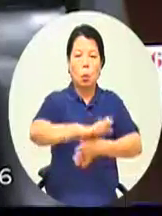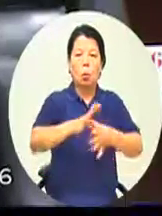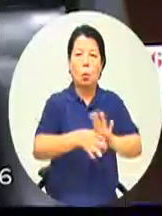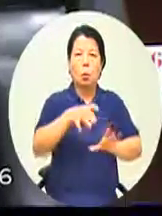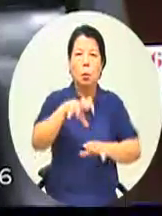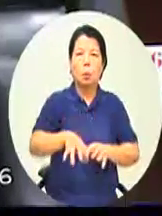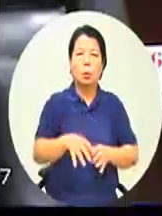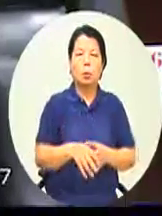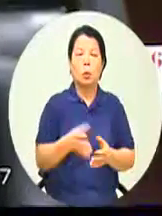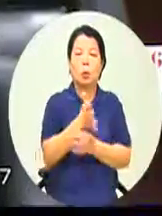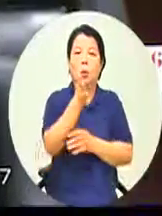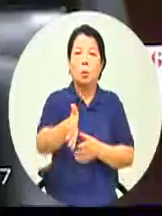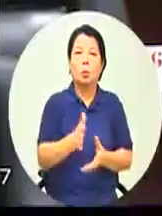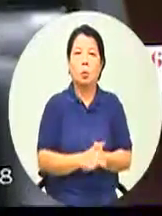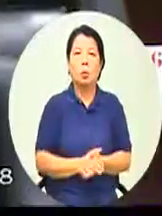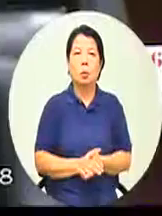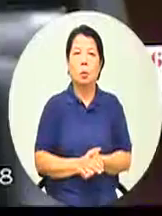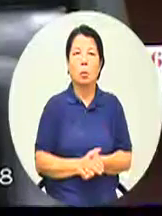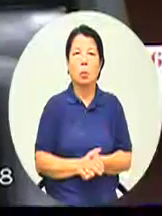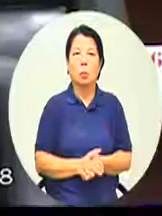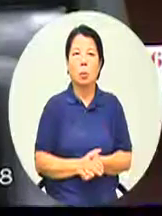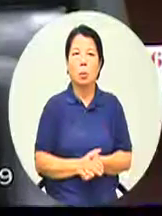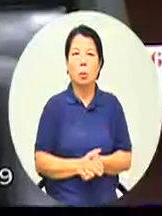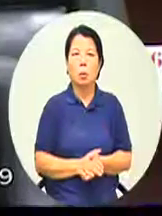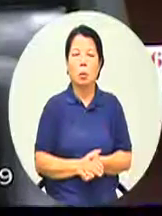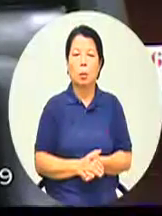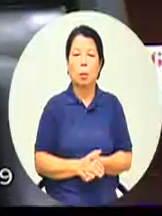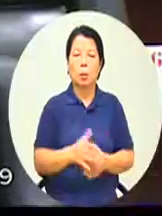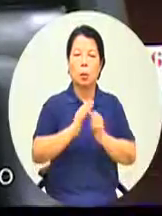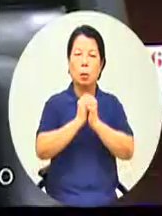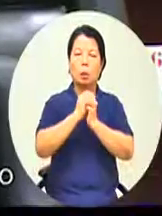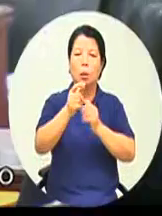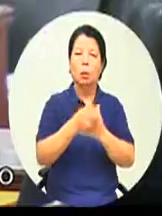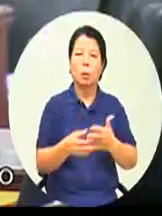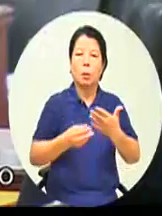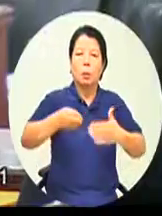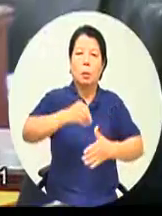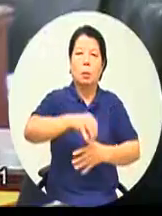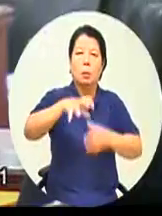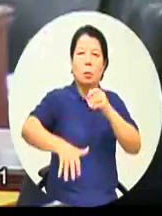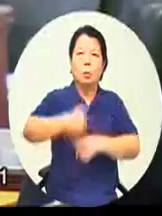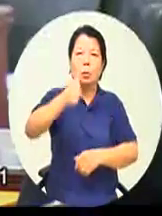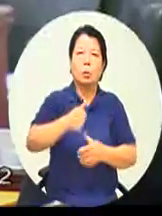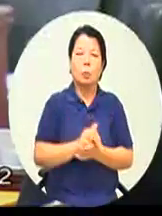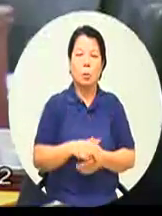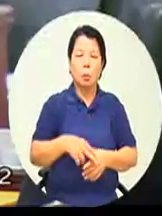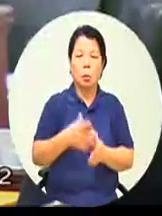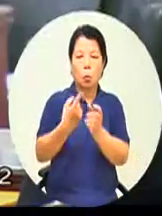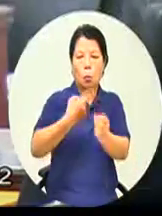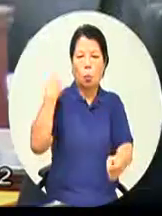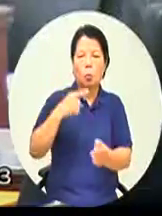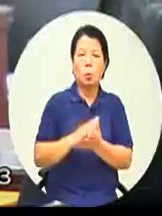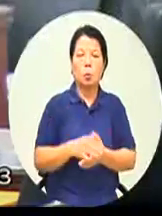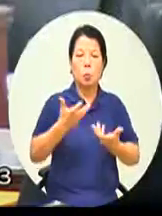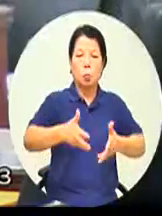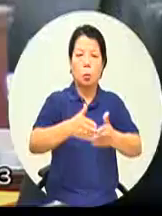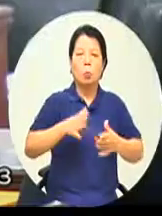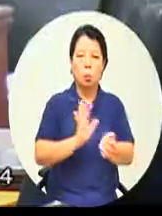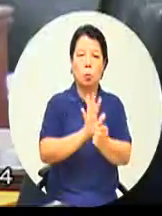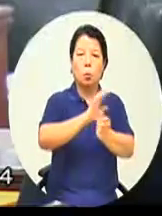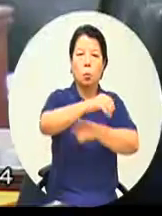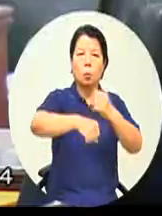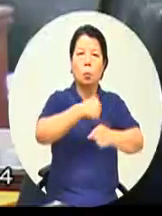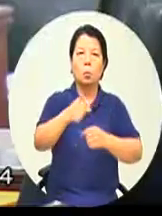问文化局长很恭喜你能荣升局长。那我想去年最重要就是我们推动这